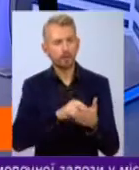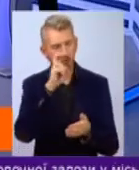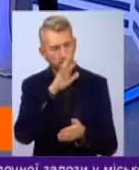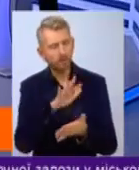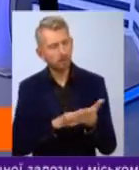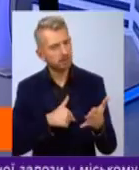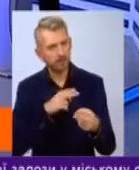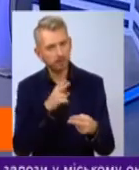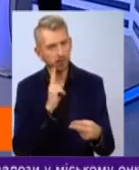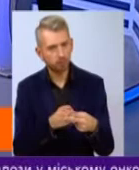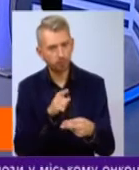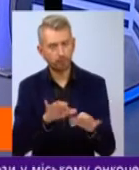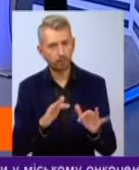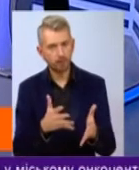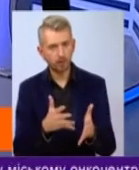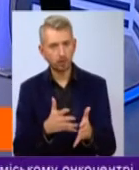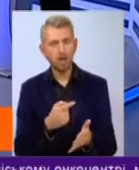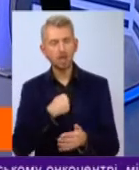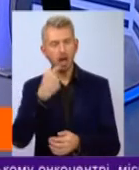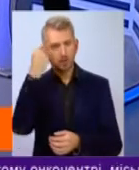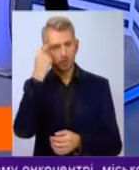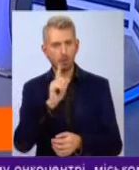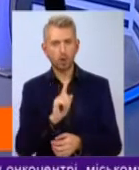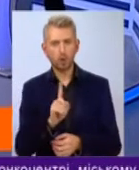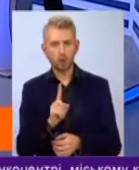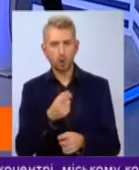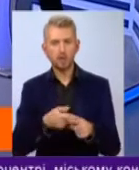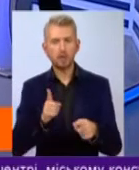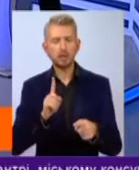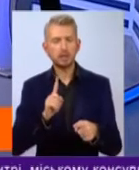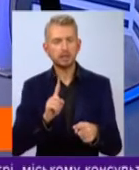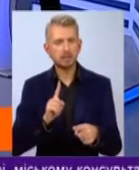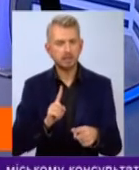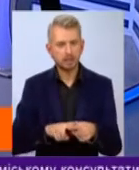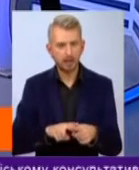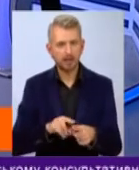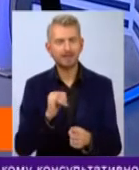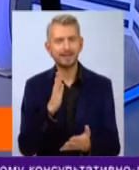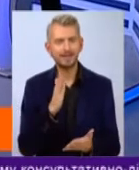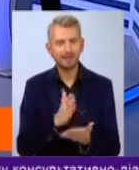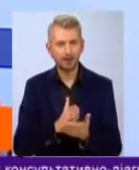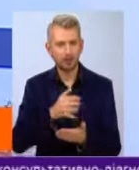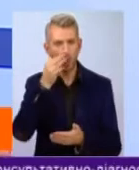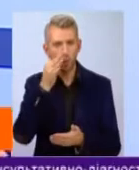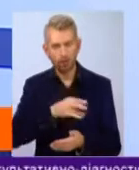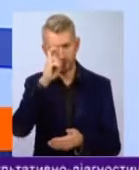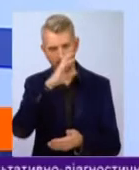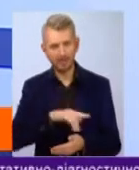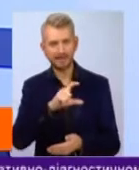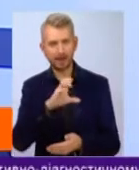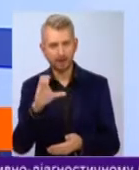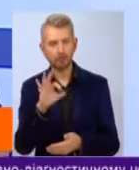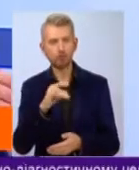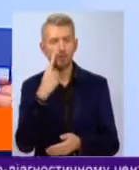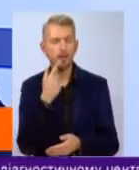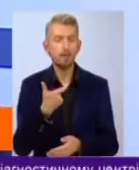вас по-різному, будь ласка. В цьому випадку, я думаю, що це... Є саме досвід країн ЄС, що